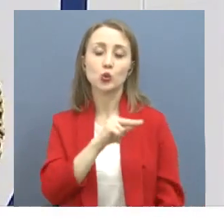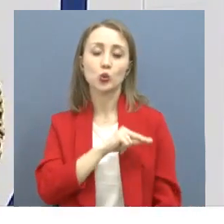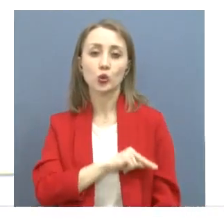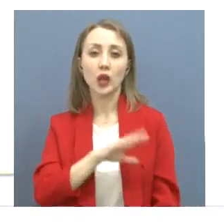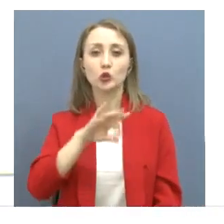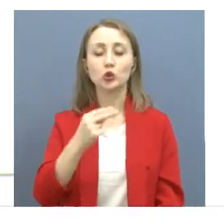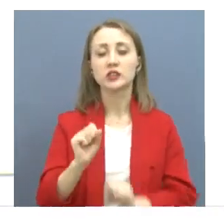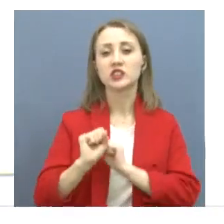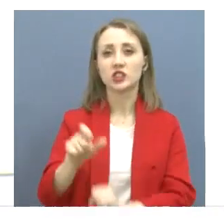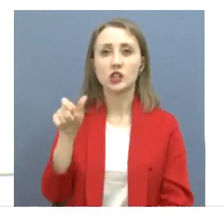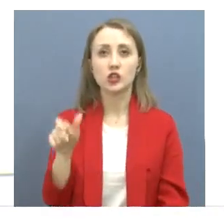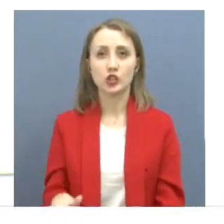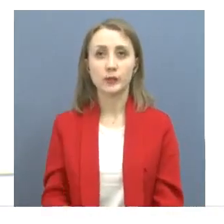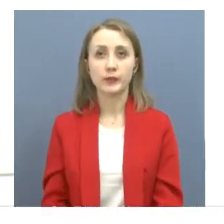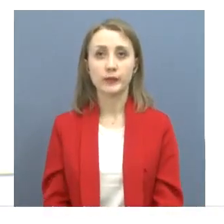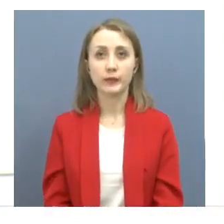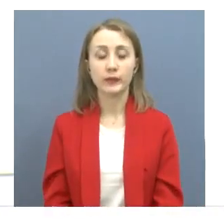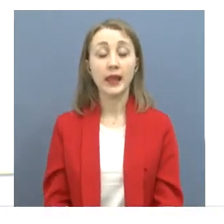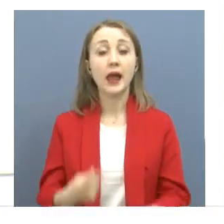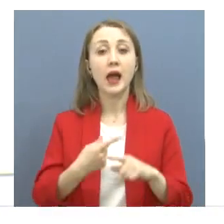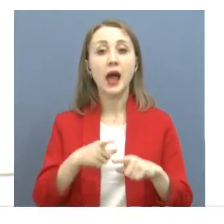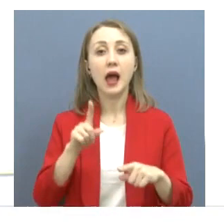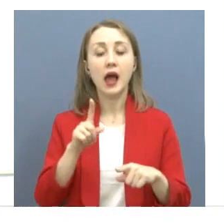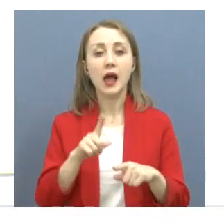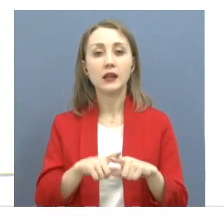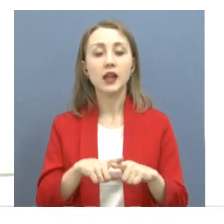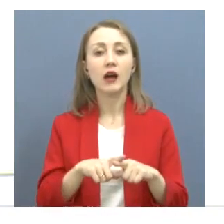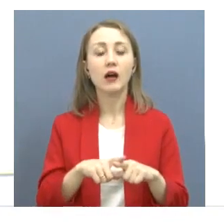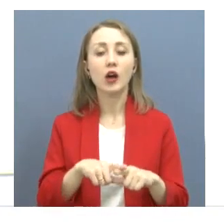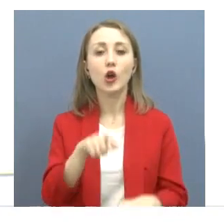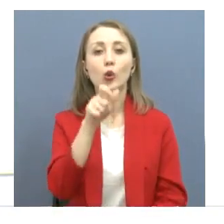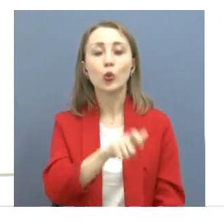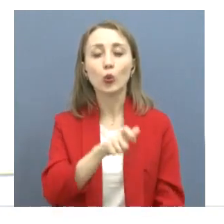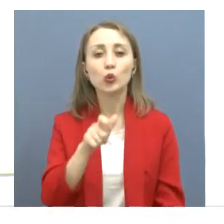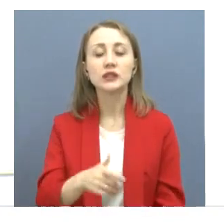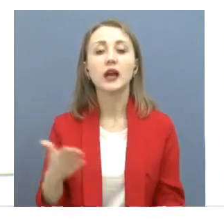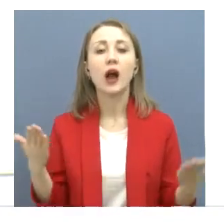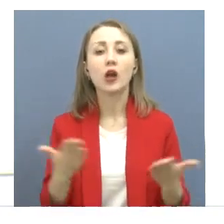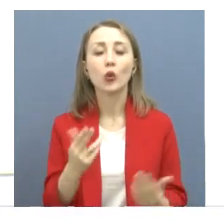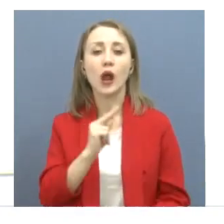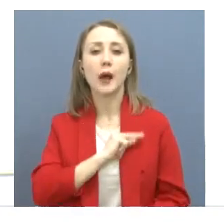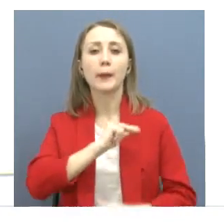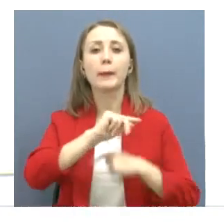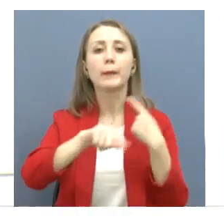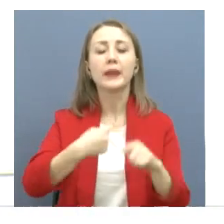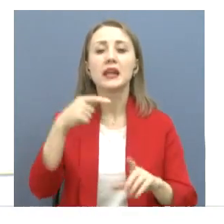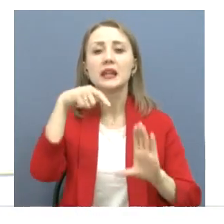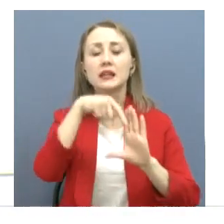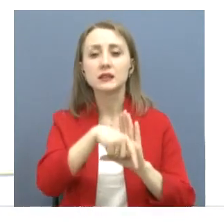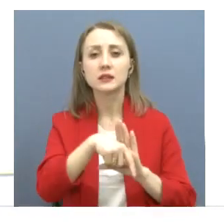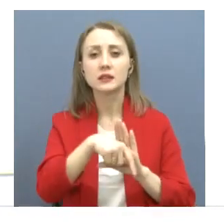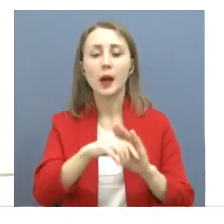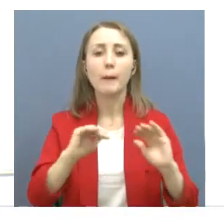защиты. Теперь конкретно кто? Это наемные работники. Наемные работники в компаниях,